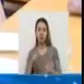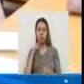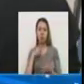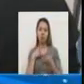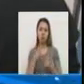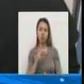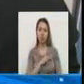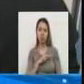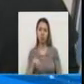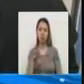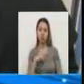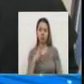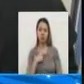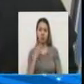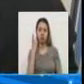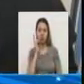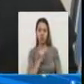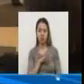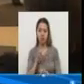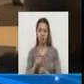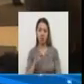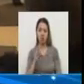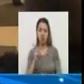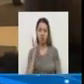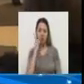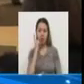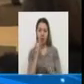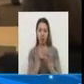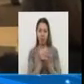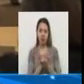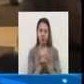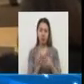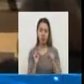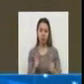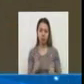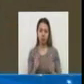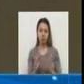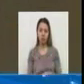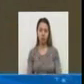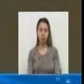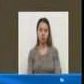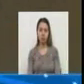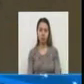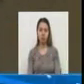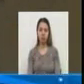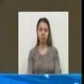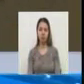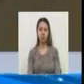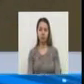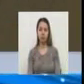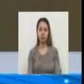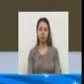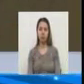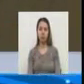коммуналдық қызметтерді. Ол үшін өз ұялы телефоныңызға ЕГОВ мобильді қосымшасын жүктесеңіз болғаны. На сегодняшней лекции мы узнали